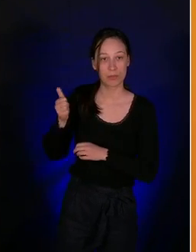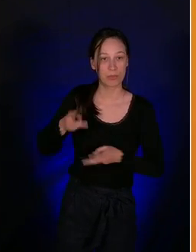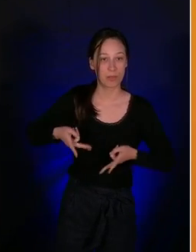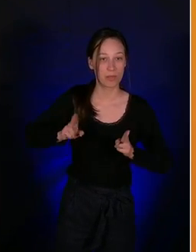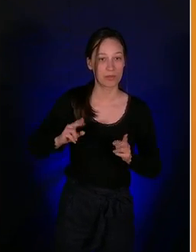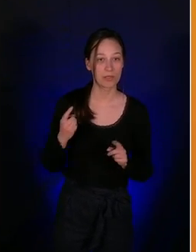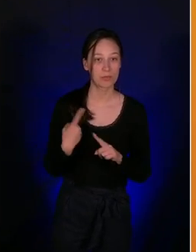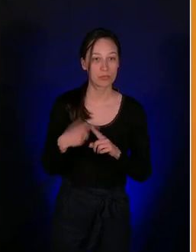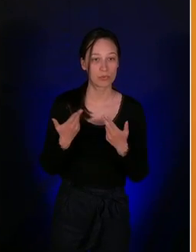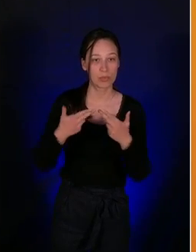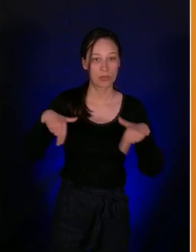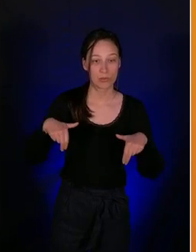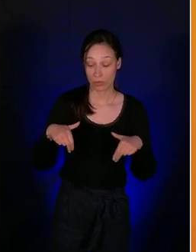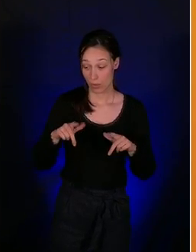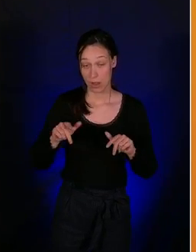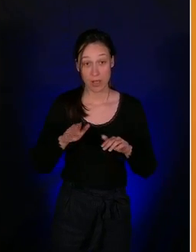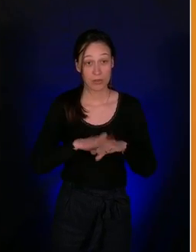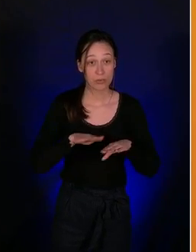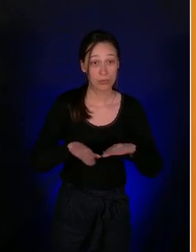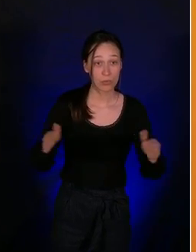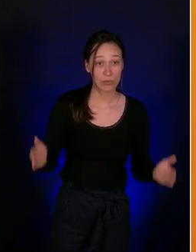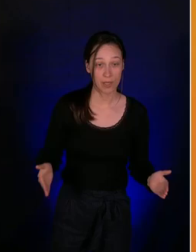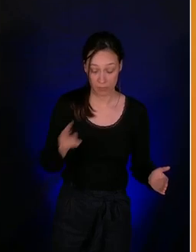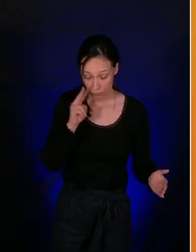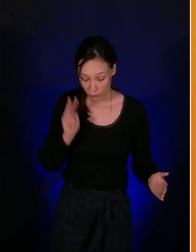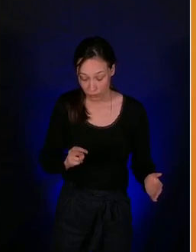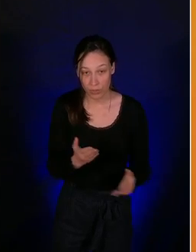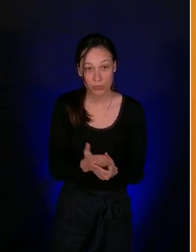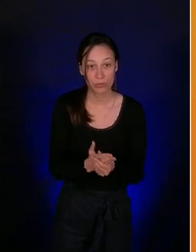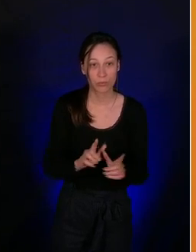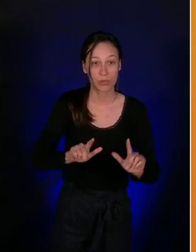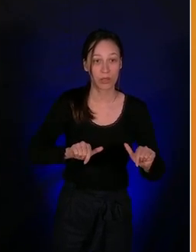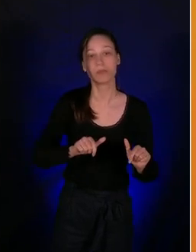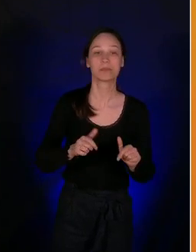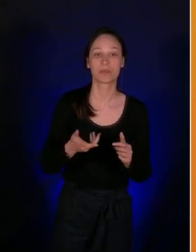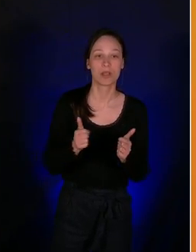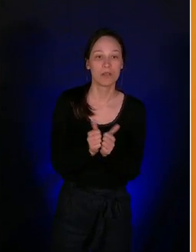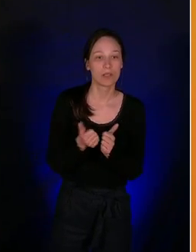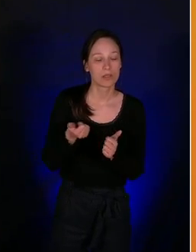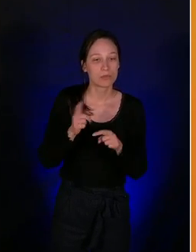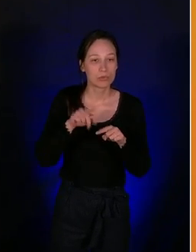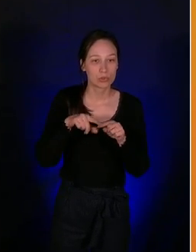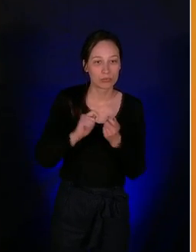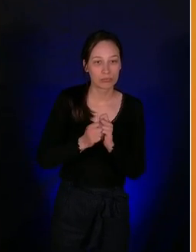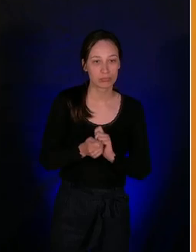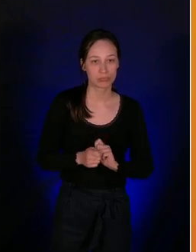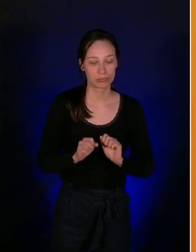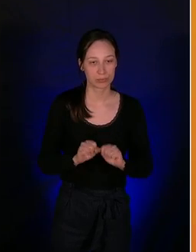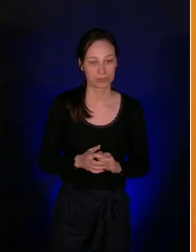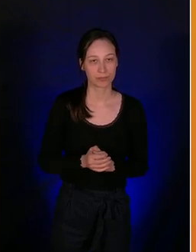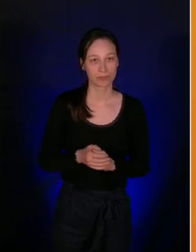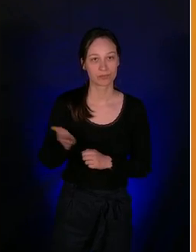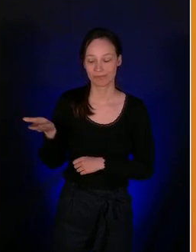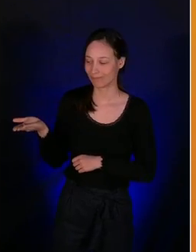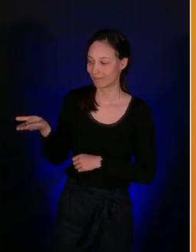vous avez sur table, avec en visible toutes les modifications qui ont été apportées. Catherine, à toi la parole. Merci beaucoup. Chers camarades,